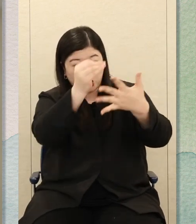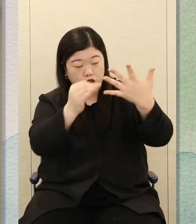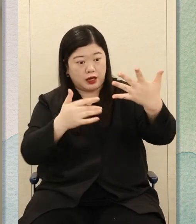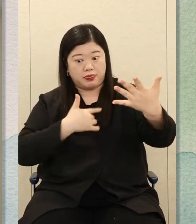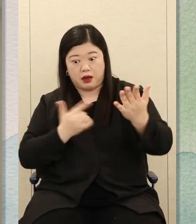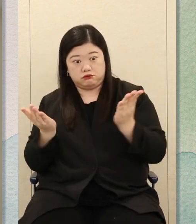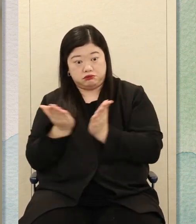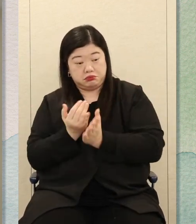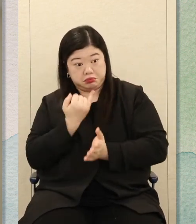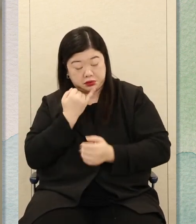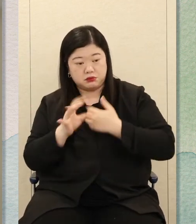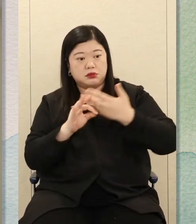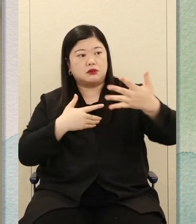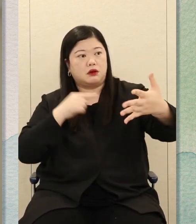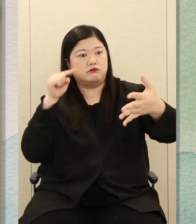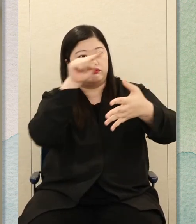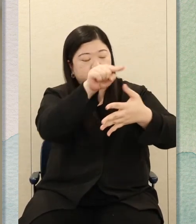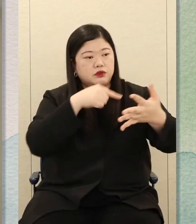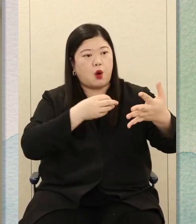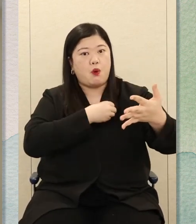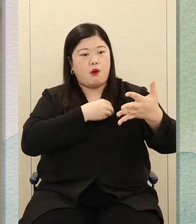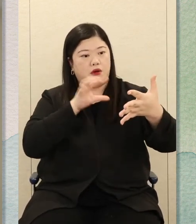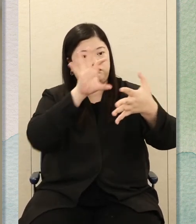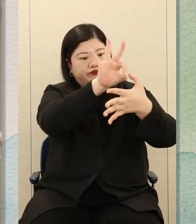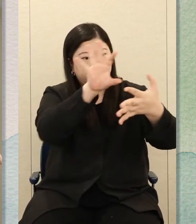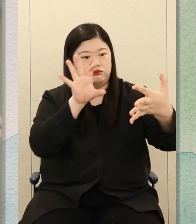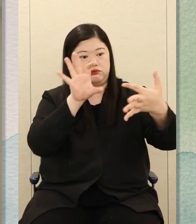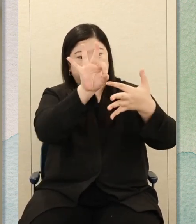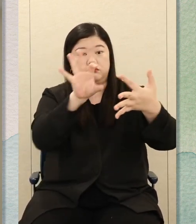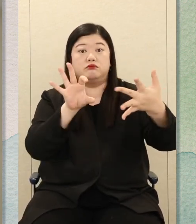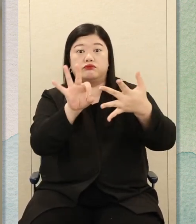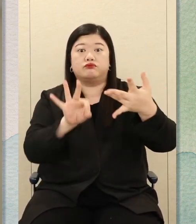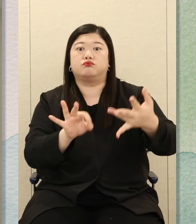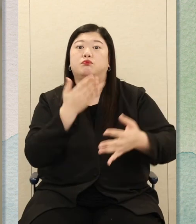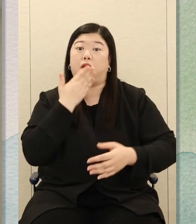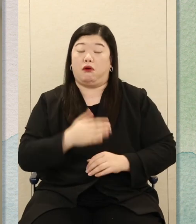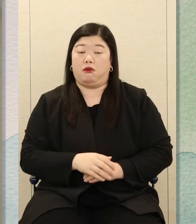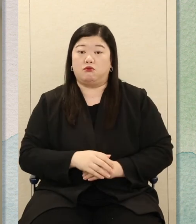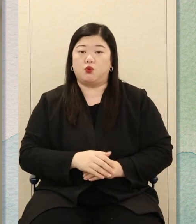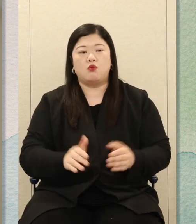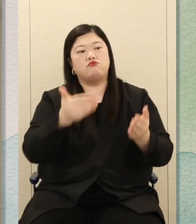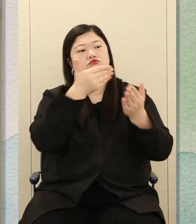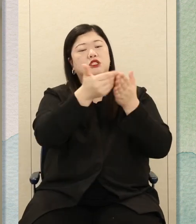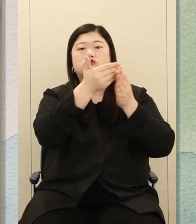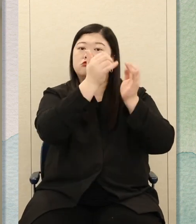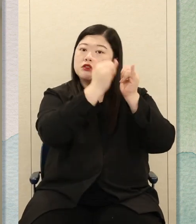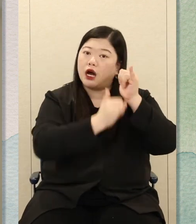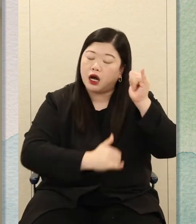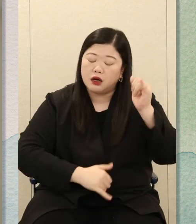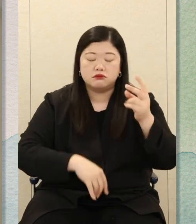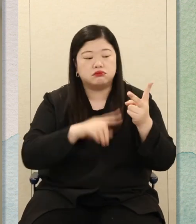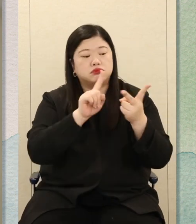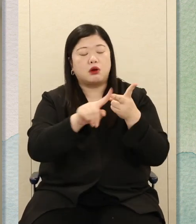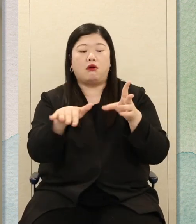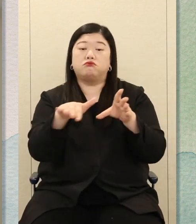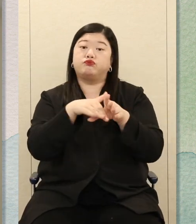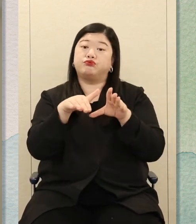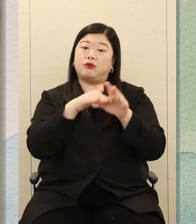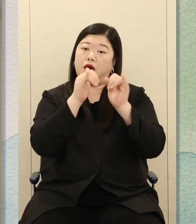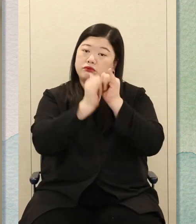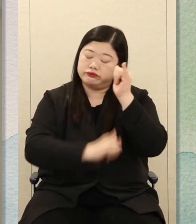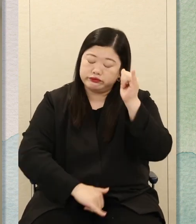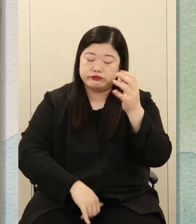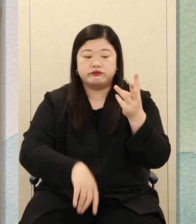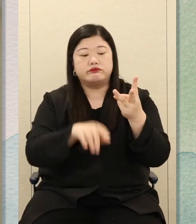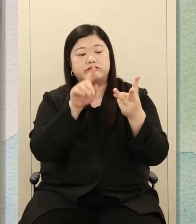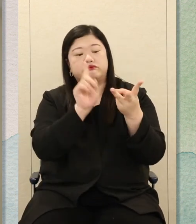예, 잘 되는 독서 모임 중에 하나예요. 그러니까 동시에 미술사 공부 모임, 그다음에 문학 고전 읽기 모임,